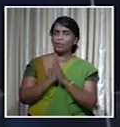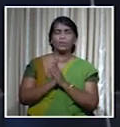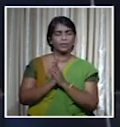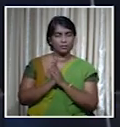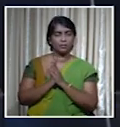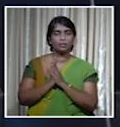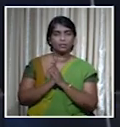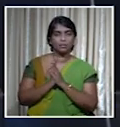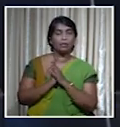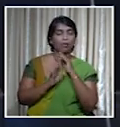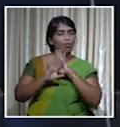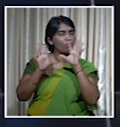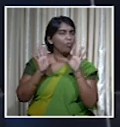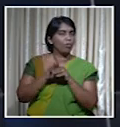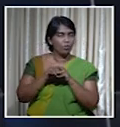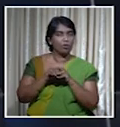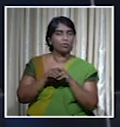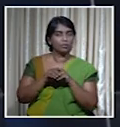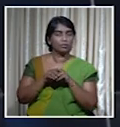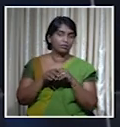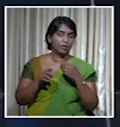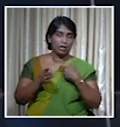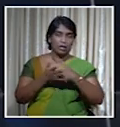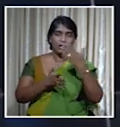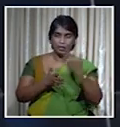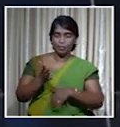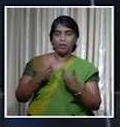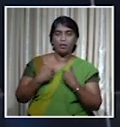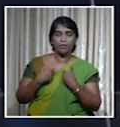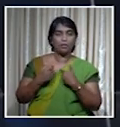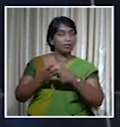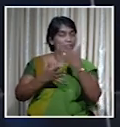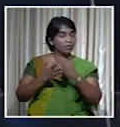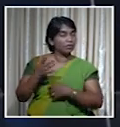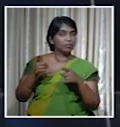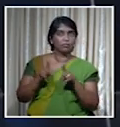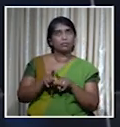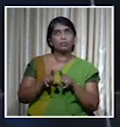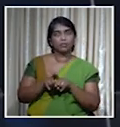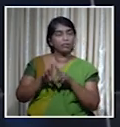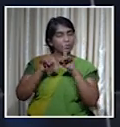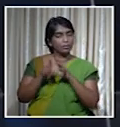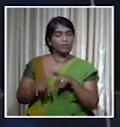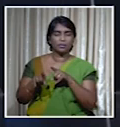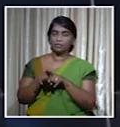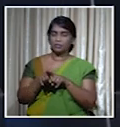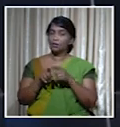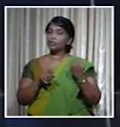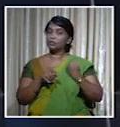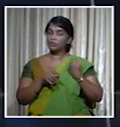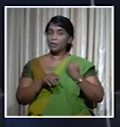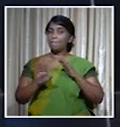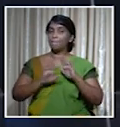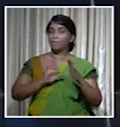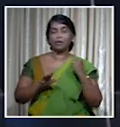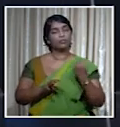සඳහා. පොදුවේ ගත්තොත් මාළඟ වාර්තා තියෙනවා. ඒ වාර්තා අනුව එවැනි වෛද්‍යවරු